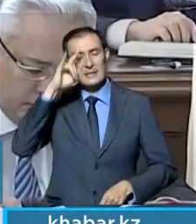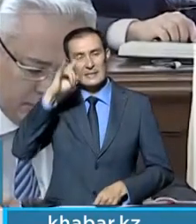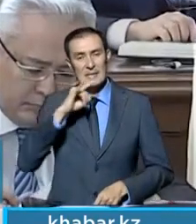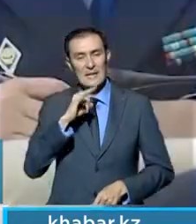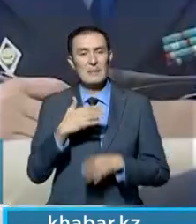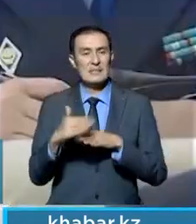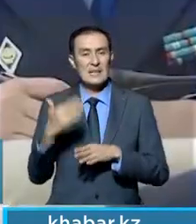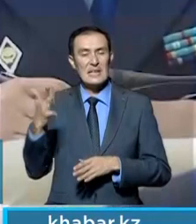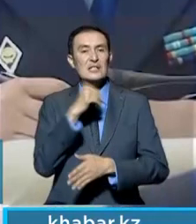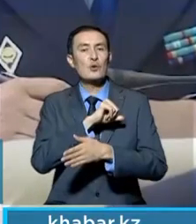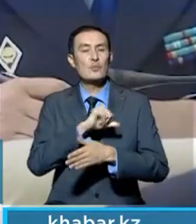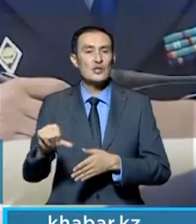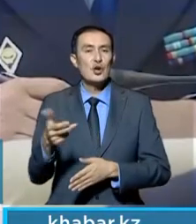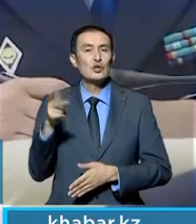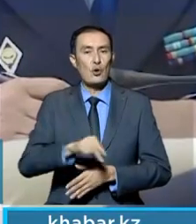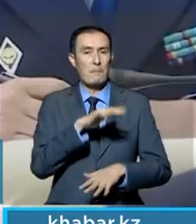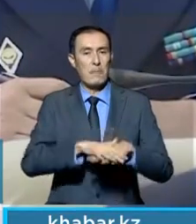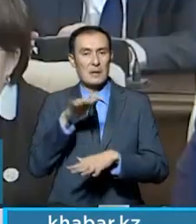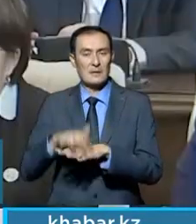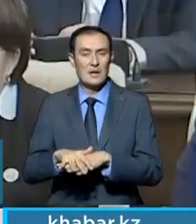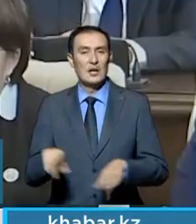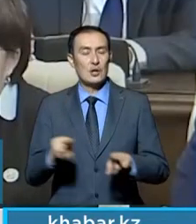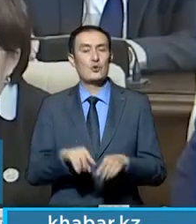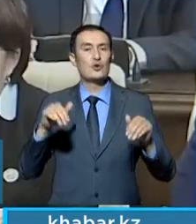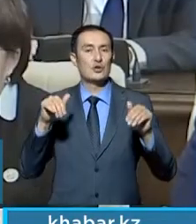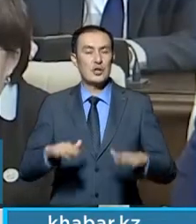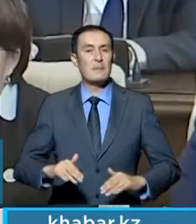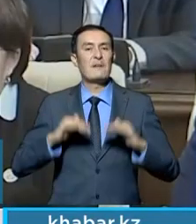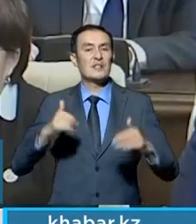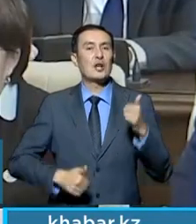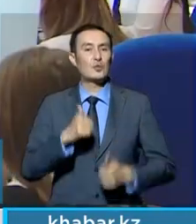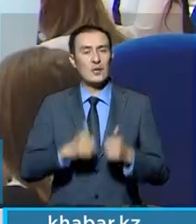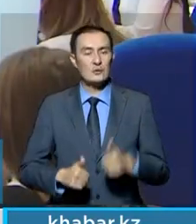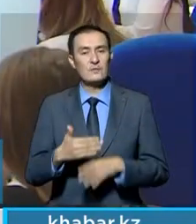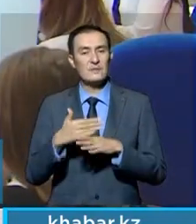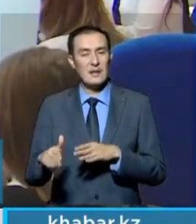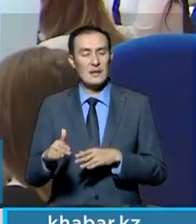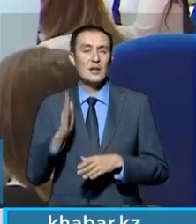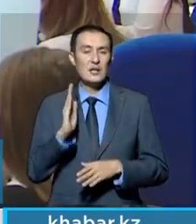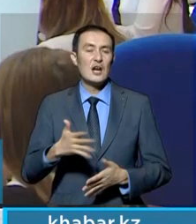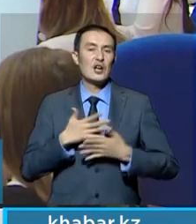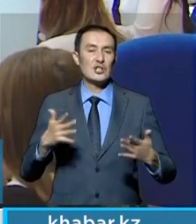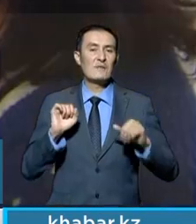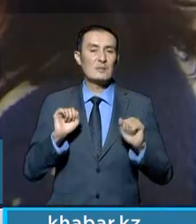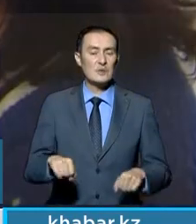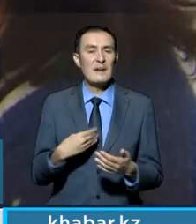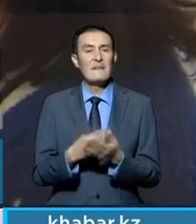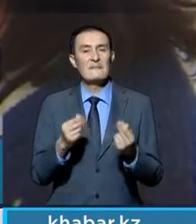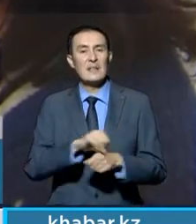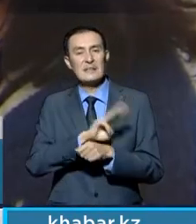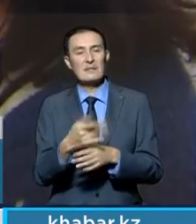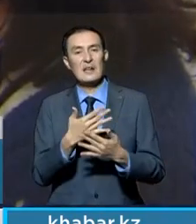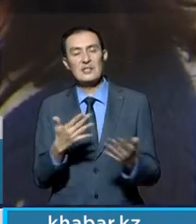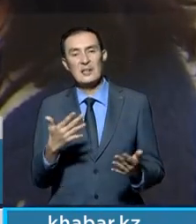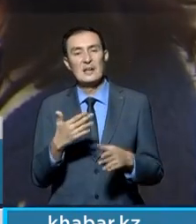Казахстане подразделение 3 зарубежных банков. Такое вот решение повысит конкуренцию в этой сфере и расширит возможности финансирования